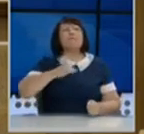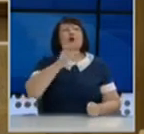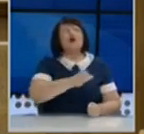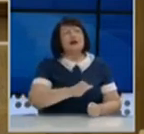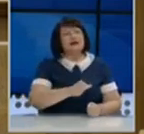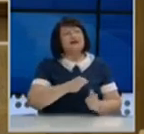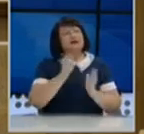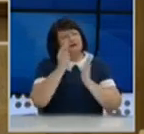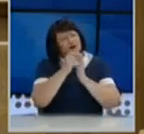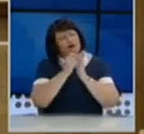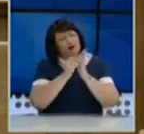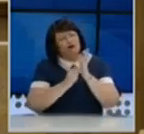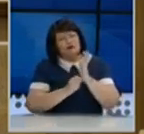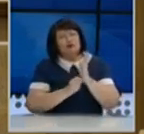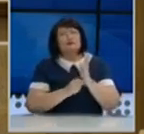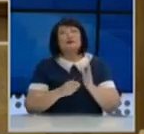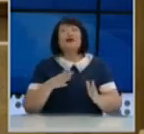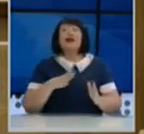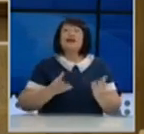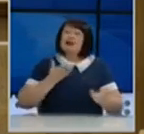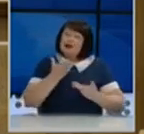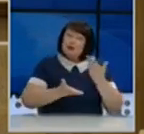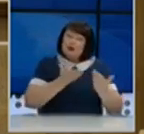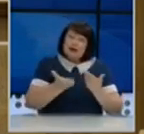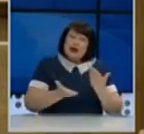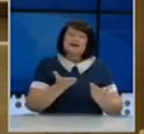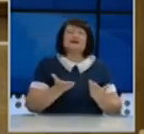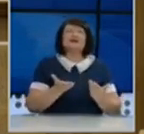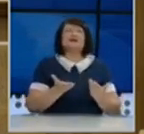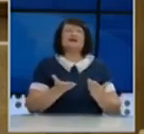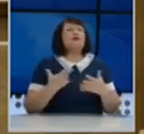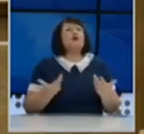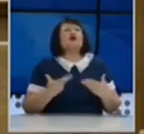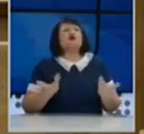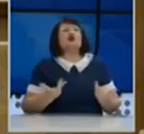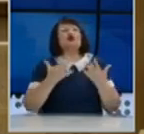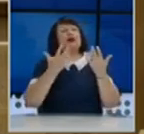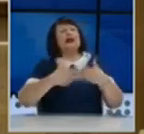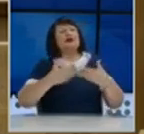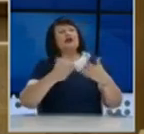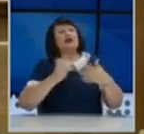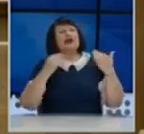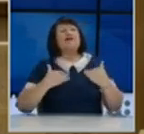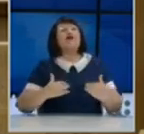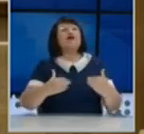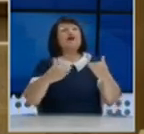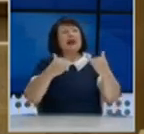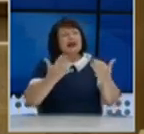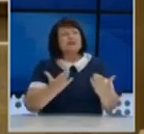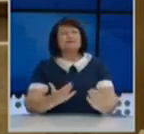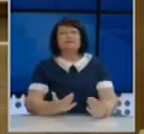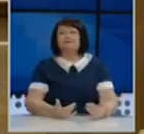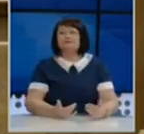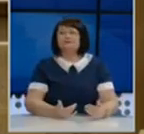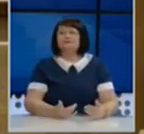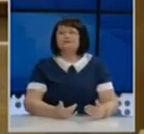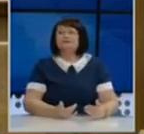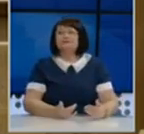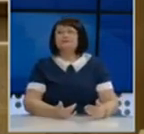της χώρας, με προτάσεις για το πώς η λειτουργία του Κοινοβουλίου θα είναι